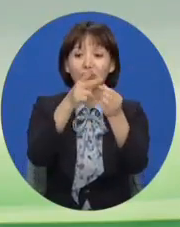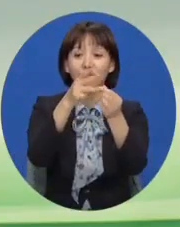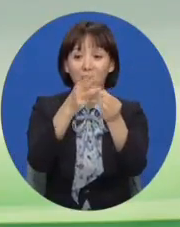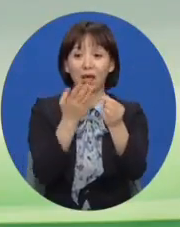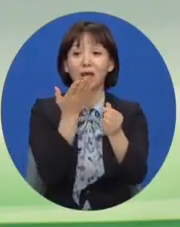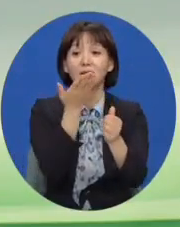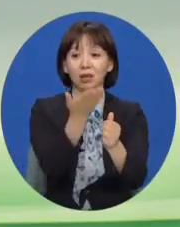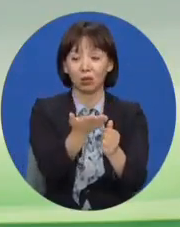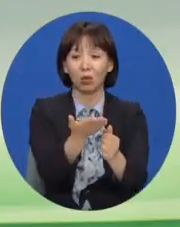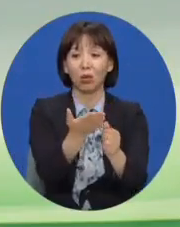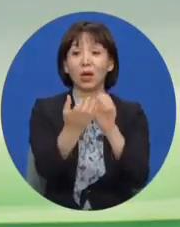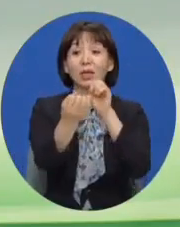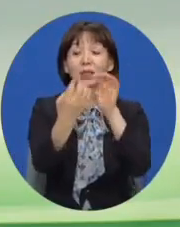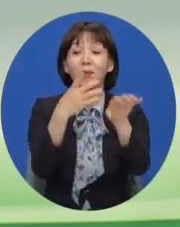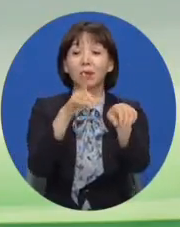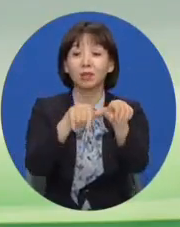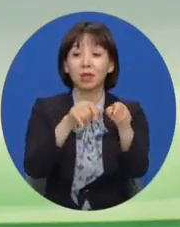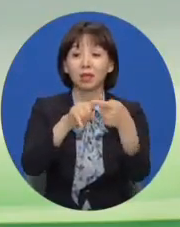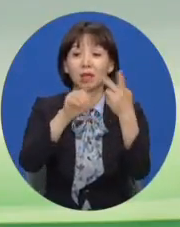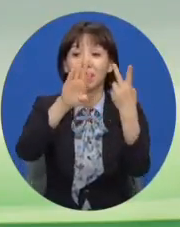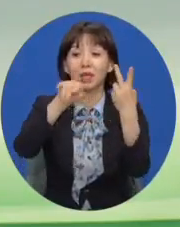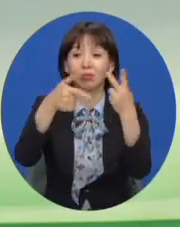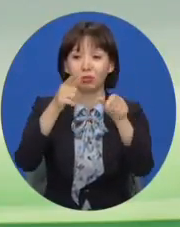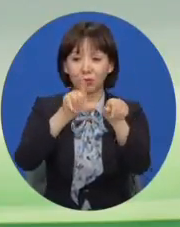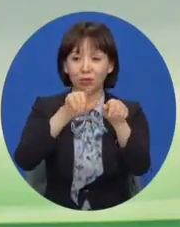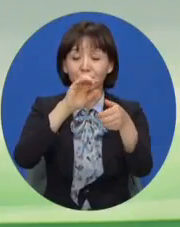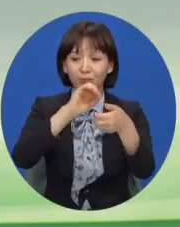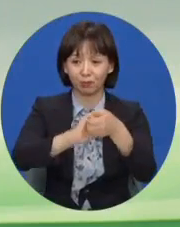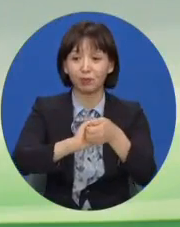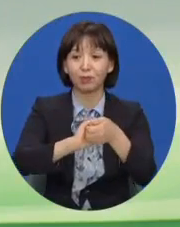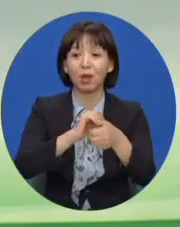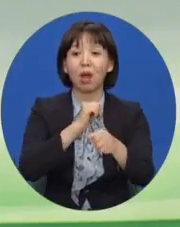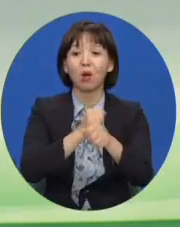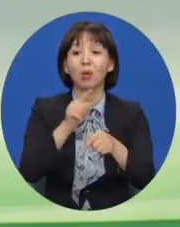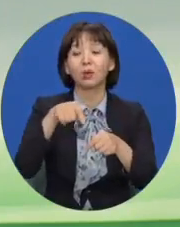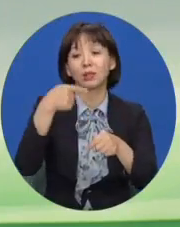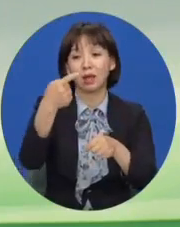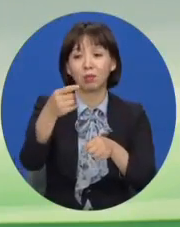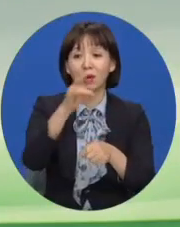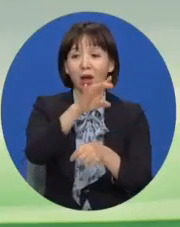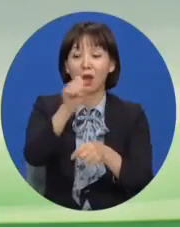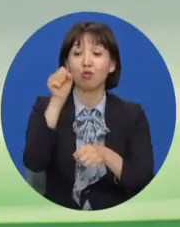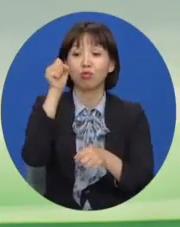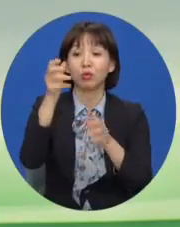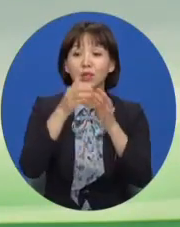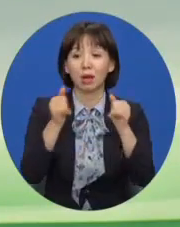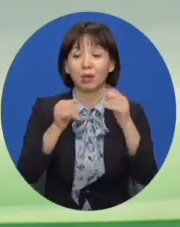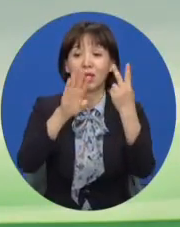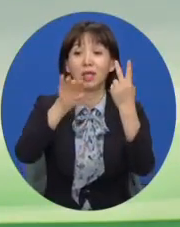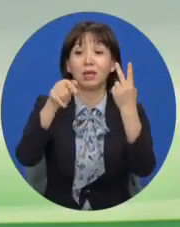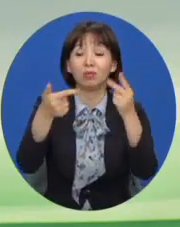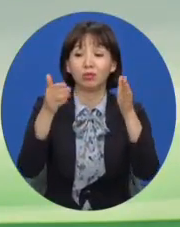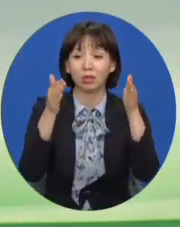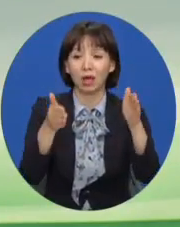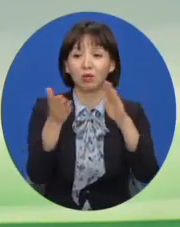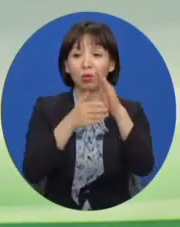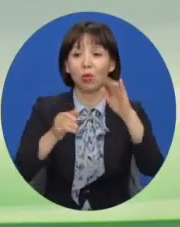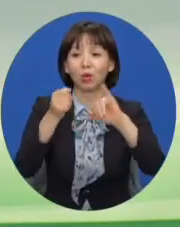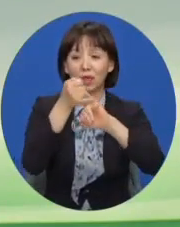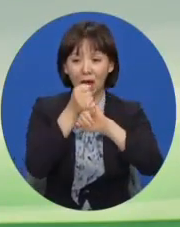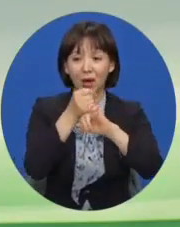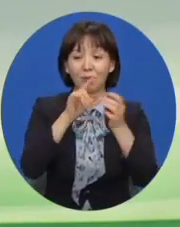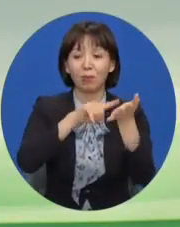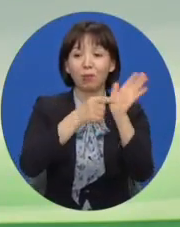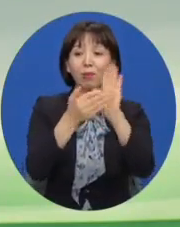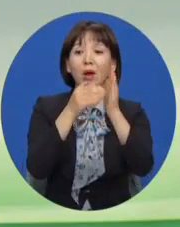드리겠습니다. 이때 답변 시간은 2분으로 제한됩니다. 이어서 각 후보들께서는 각각 2분 동안 공약을 발표하신